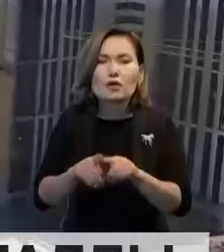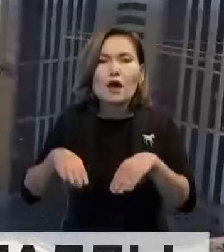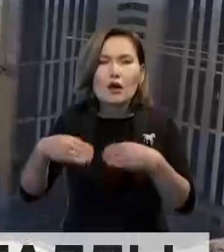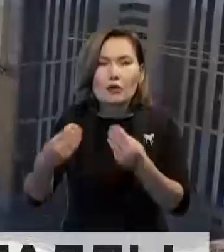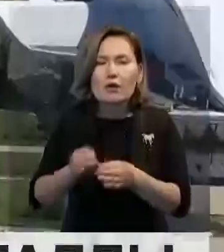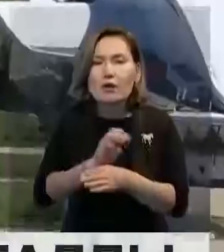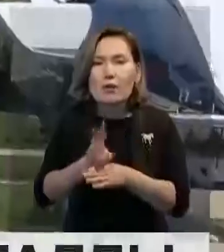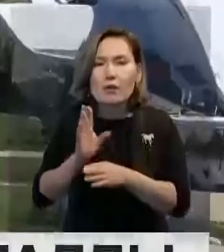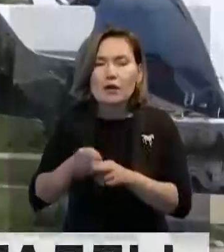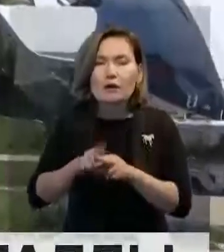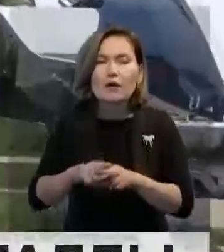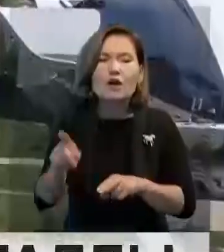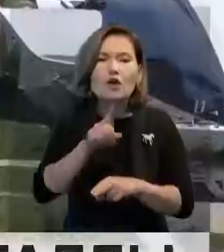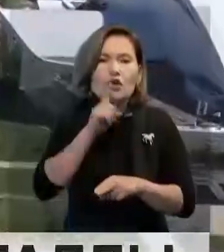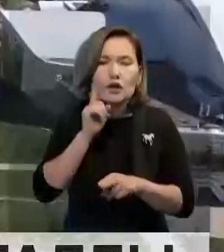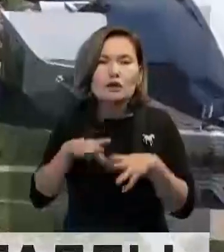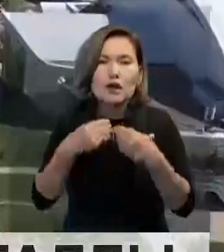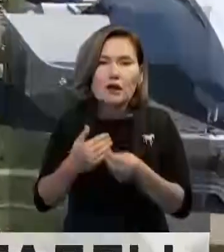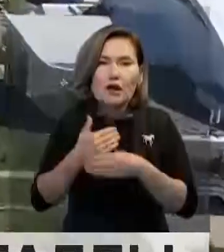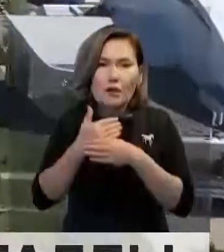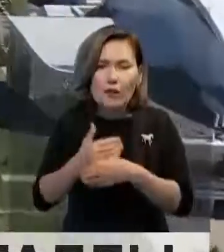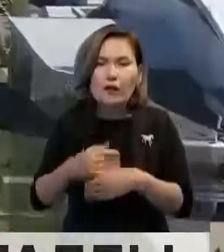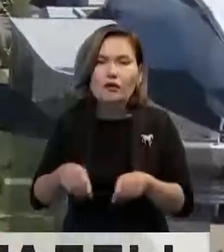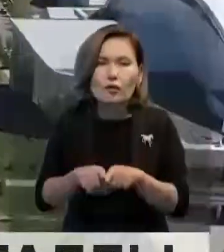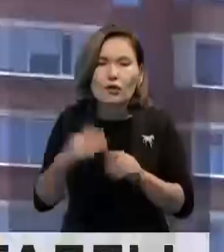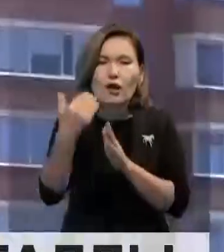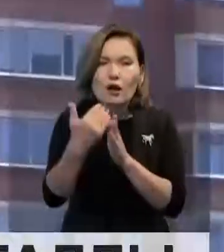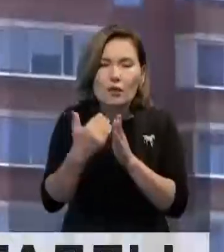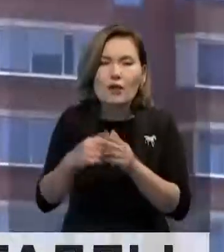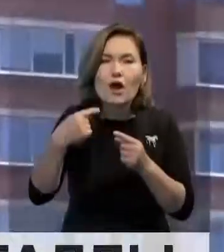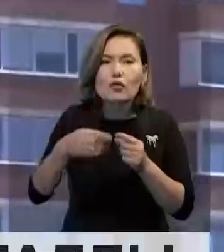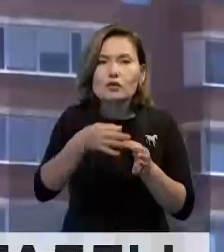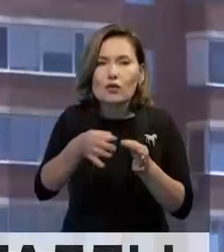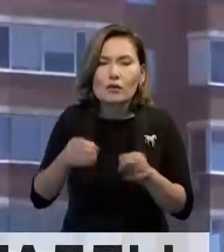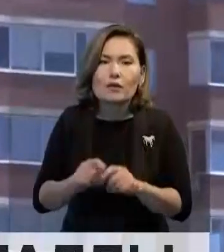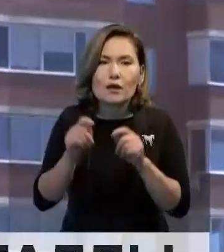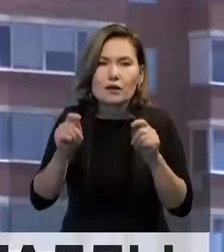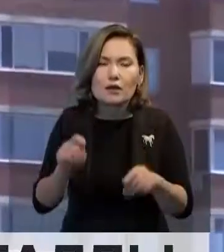жергілікті жерде тұрақтандыруға ықпал ететін игі бастаманы өзге облыстарда да жүзеге асыру